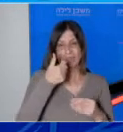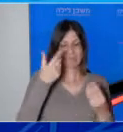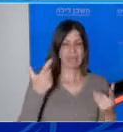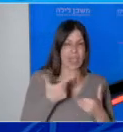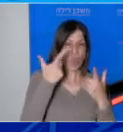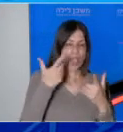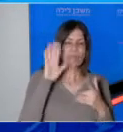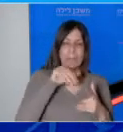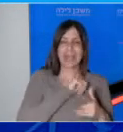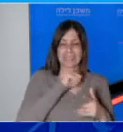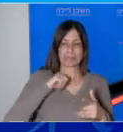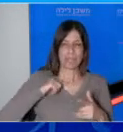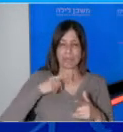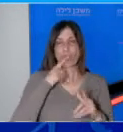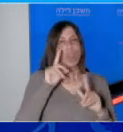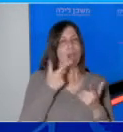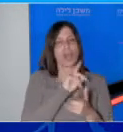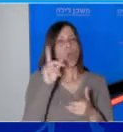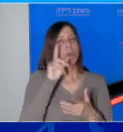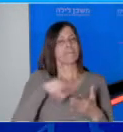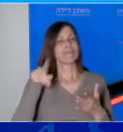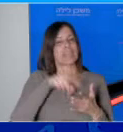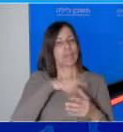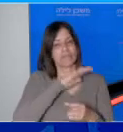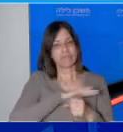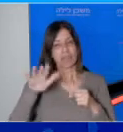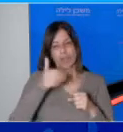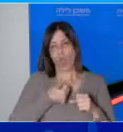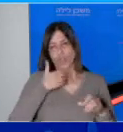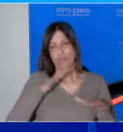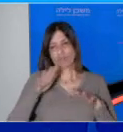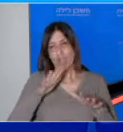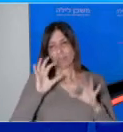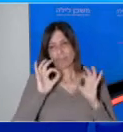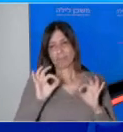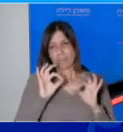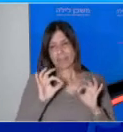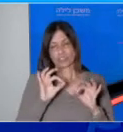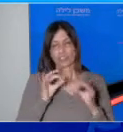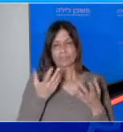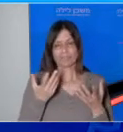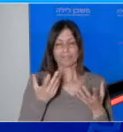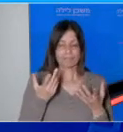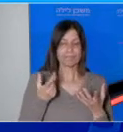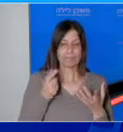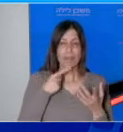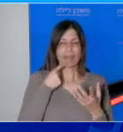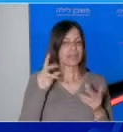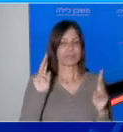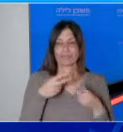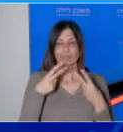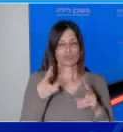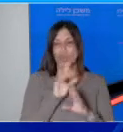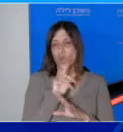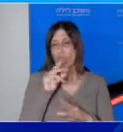בעלי עצמאים, שאמרו למה לא מבטלים לגמרי, וראש הממשלה ממש חידד שם, אמר, זה לא יהיה. זאת